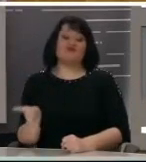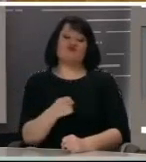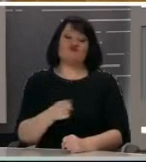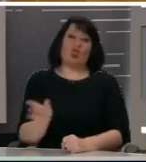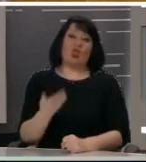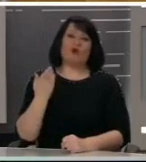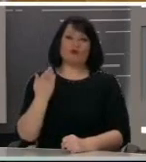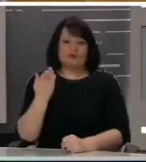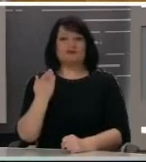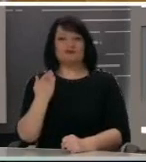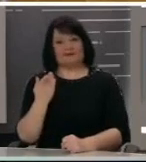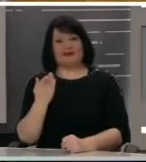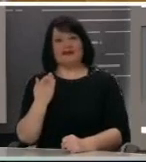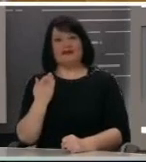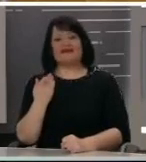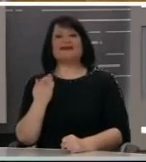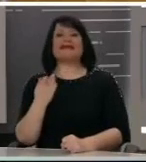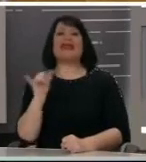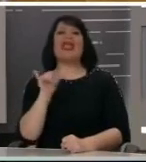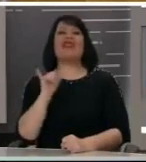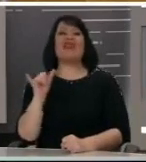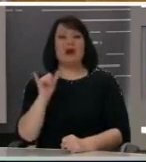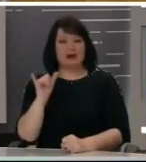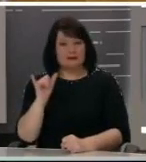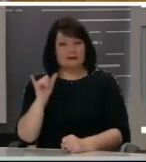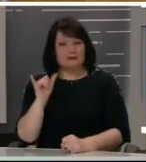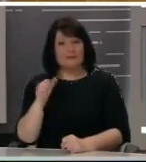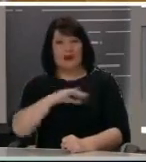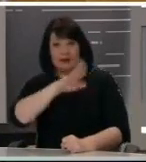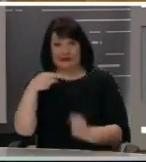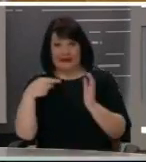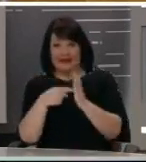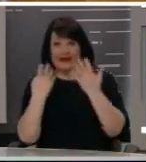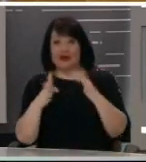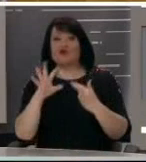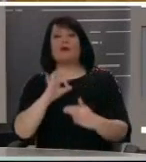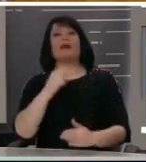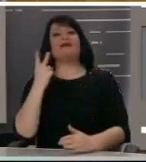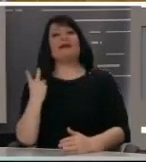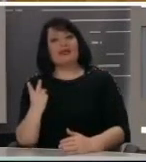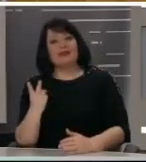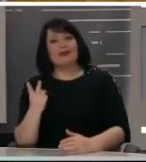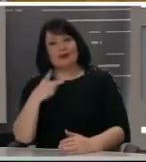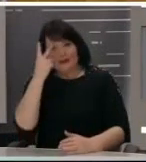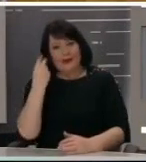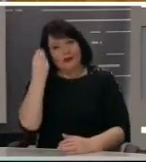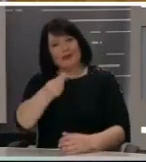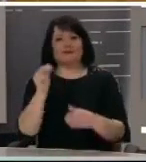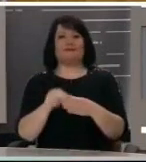που εξέδιδε απαγορεύτηκε μέχρι το 1952, οπότε και παραχωρήθηκε επιτέλους το δικαίωμα